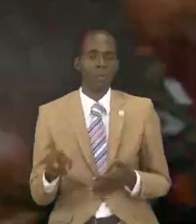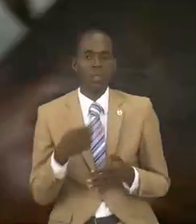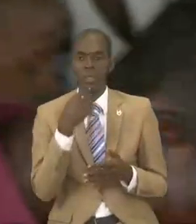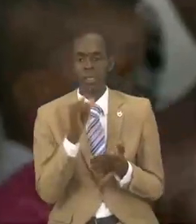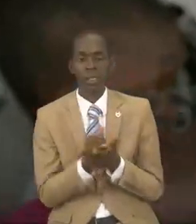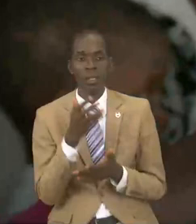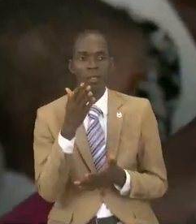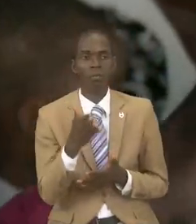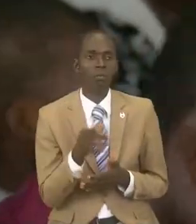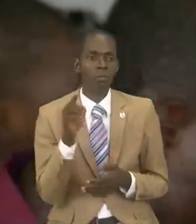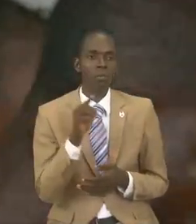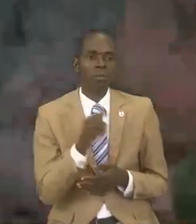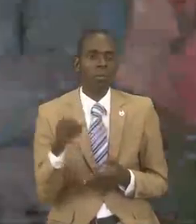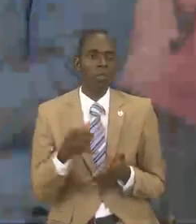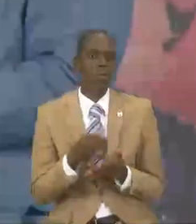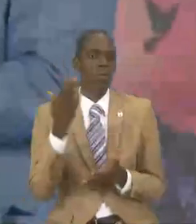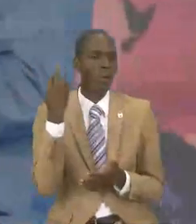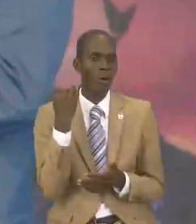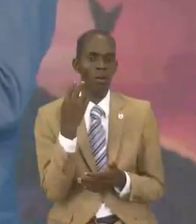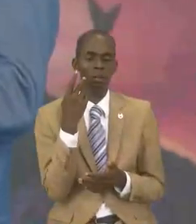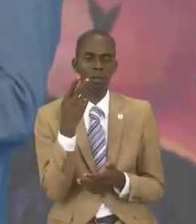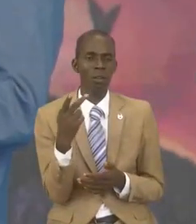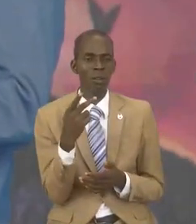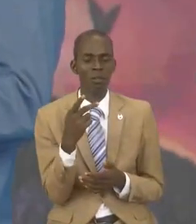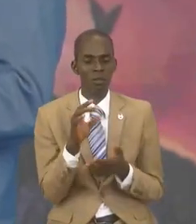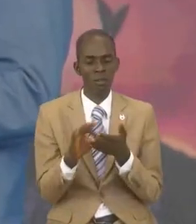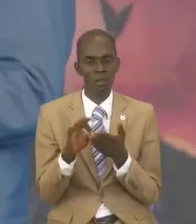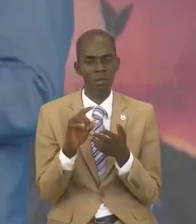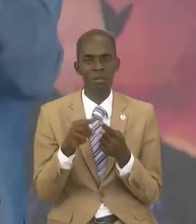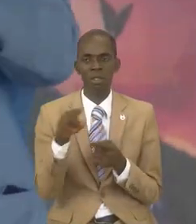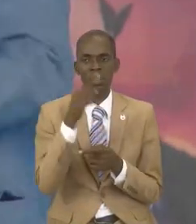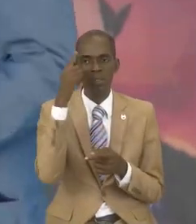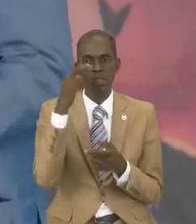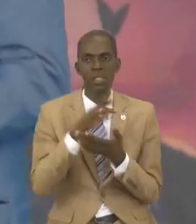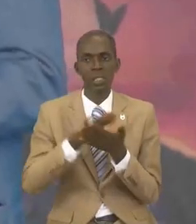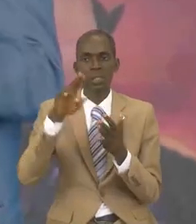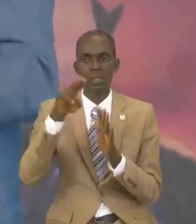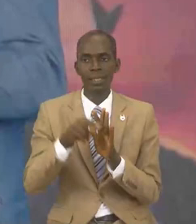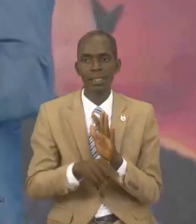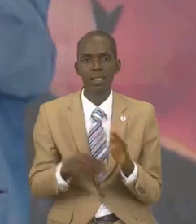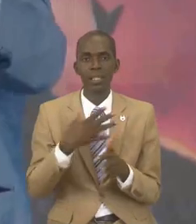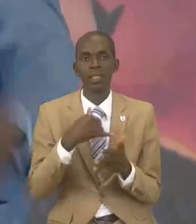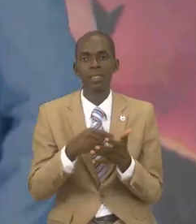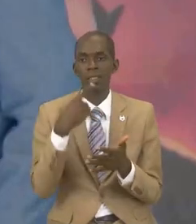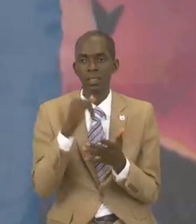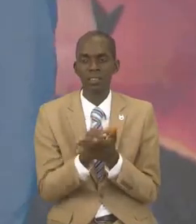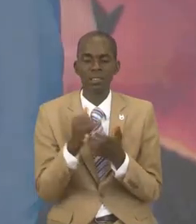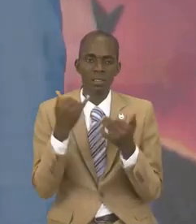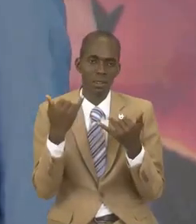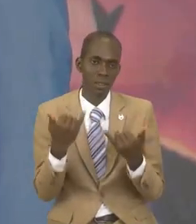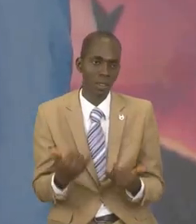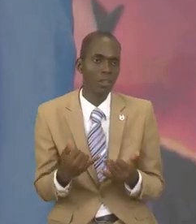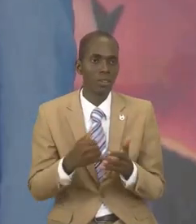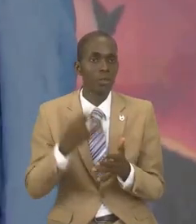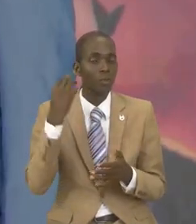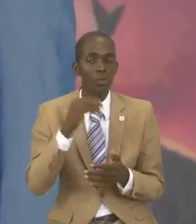22. C'est pourquoi cela lui fut imputé à justice, 23. Mais